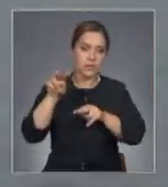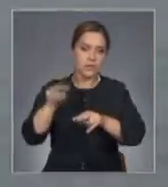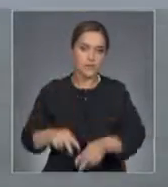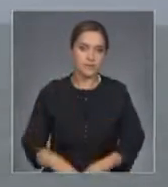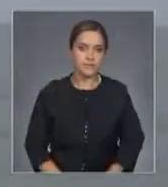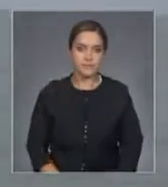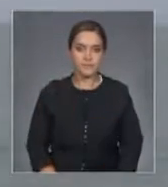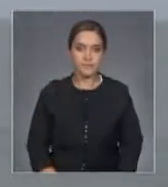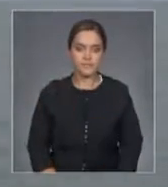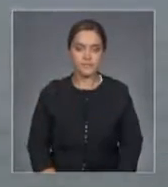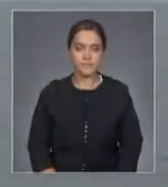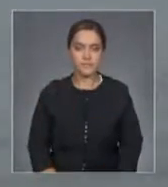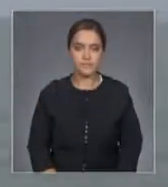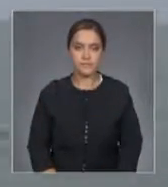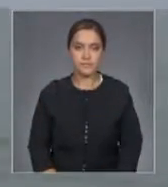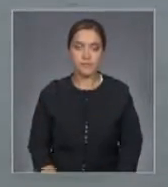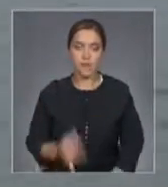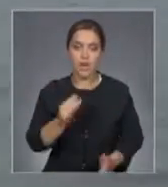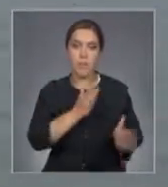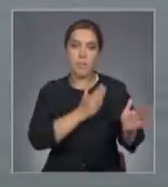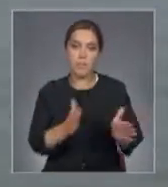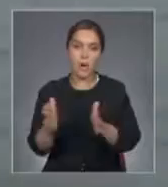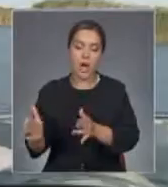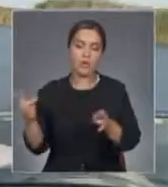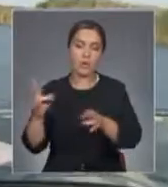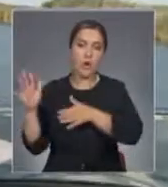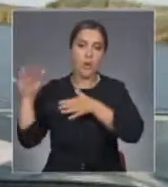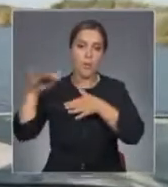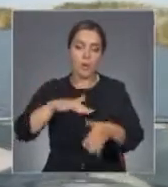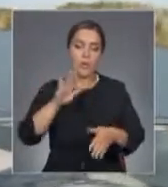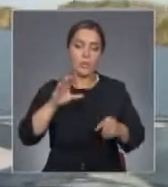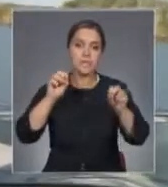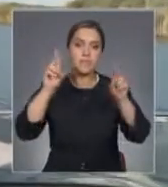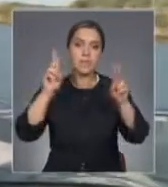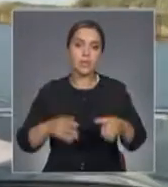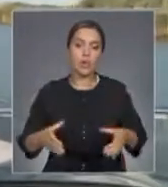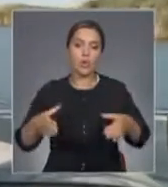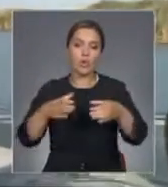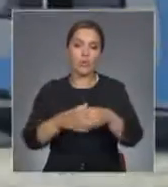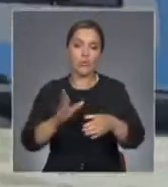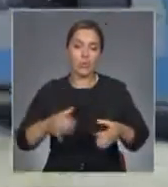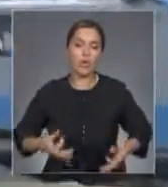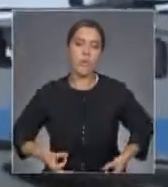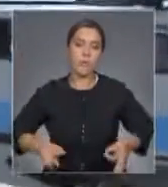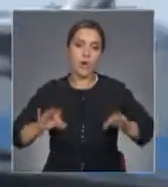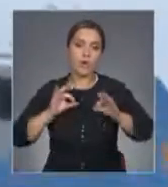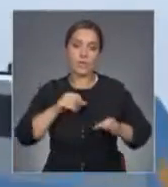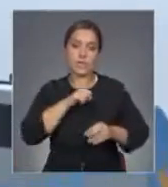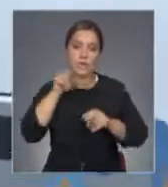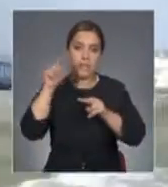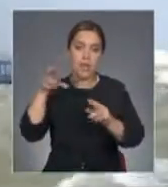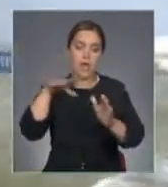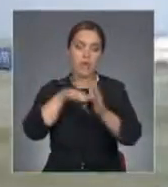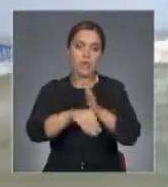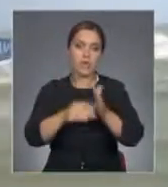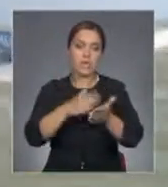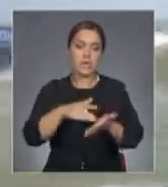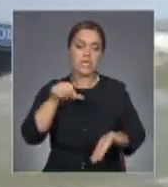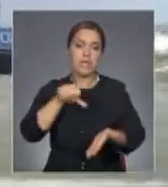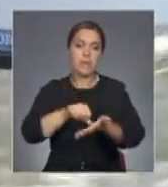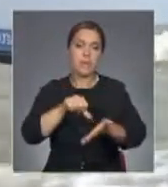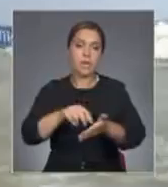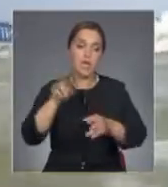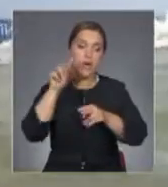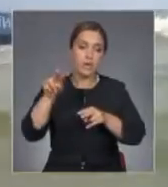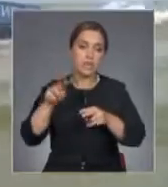контроль. Наведением порядка на море теперь займется межведомственная группа, созданная при прокуратуре области. В нее входят представители всех